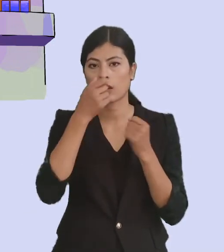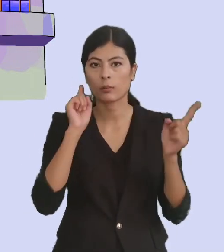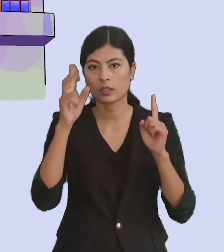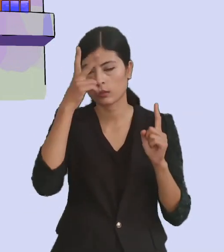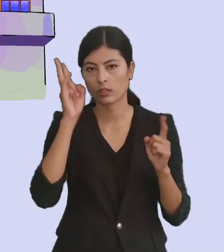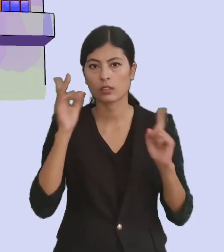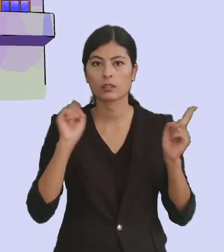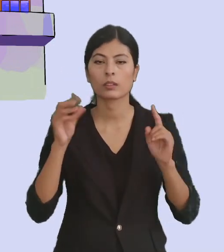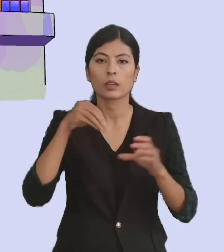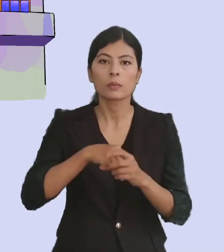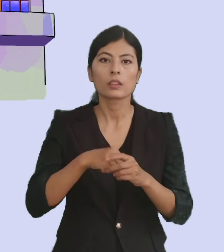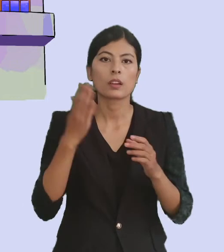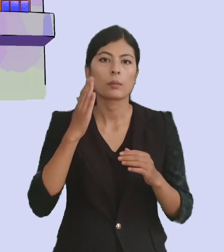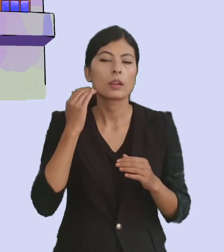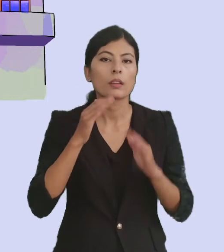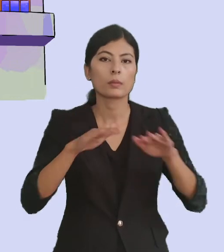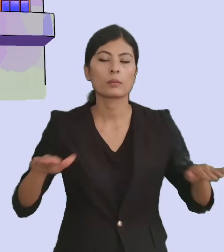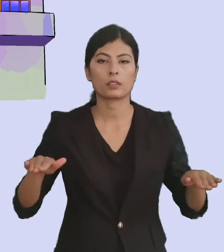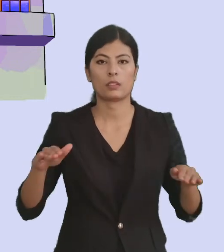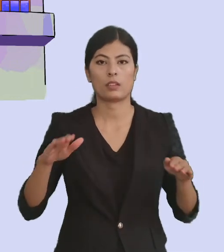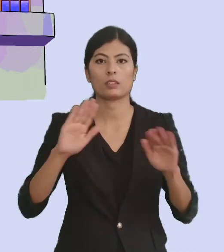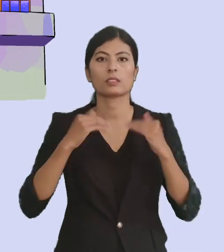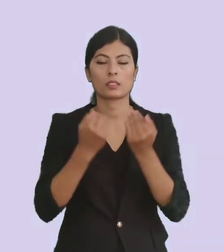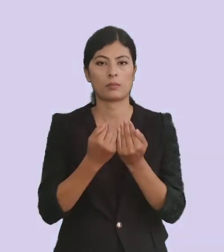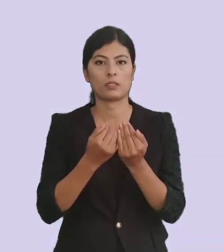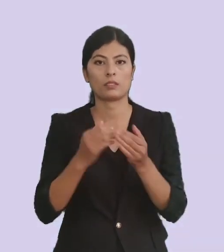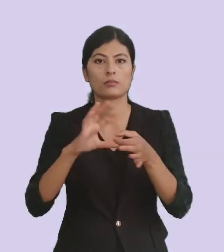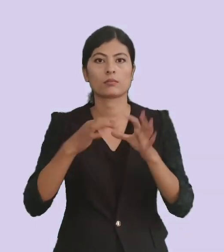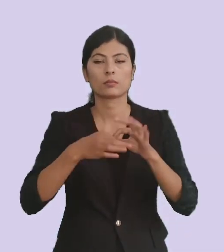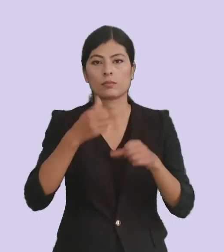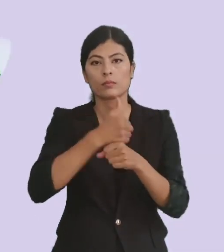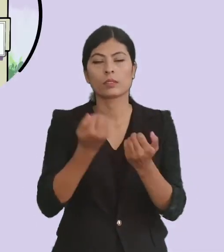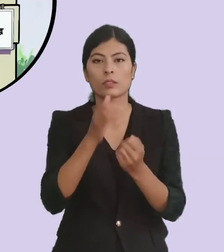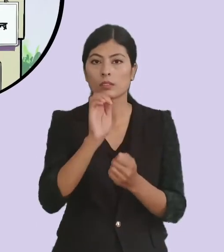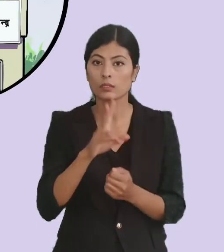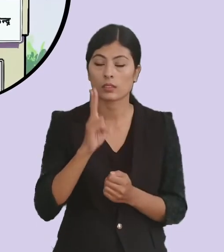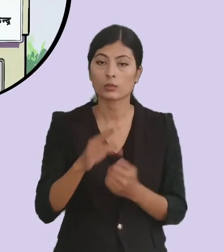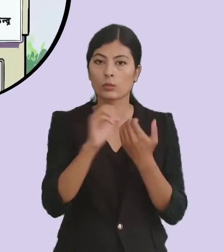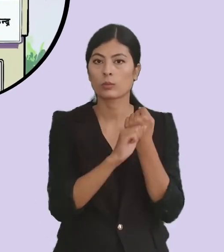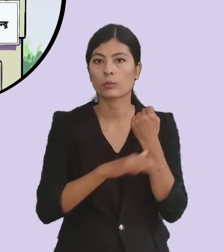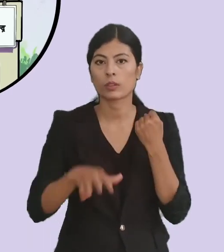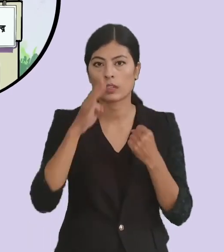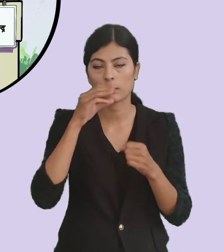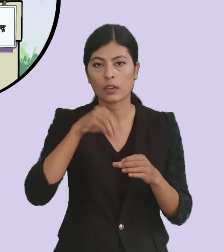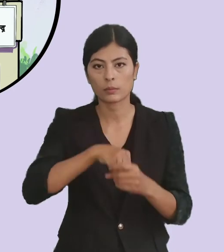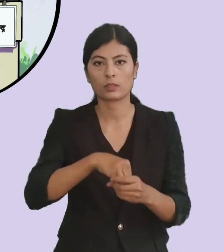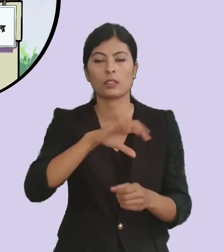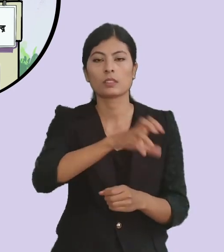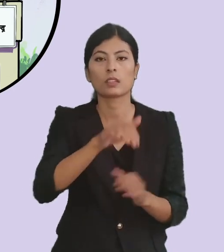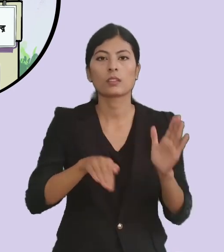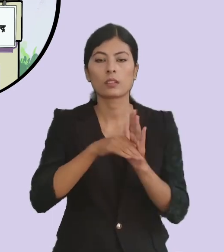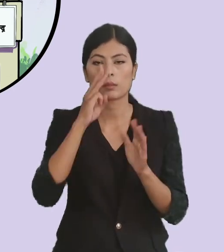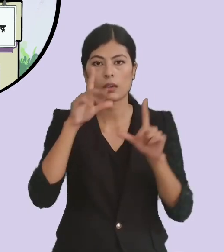वा सामाजिक विकास शाखाको संयोजकत्वमी गठन गर्न सकिनु छ। यसो प्रेषण प्रणालीमी आफ्नो स्थानीय